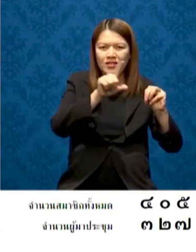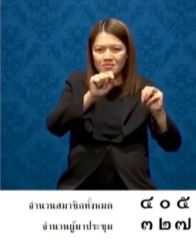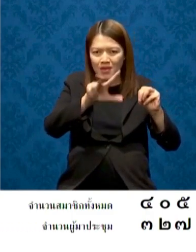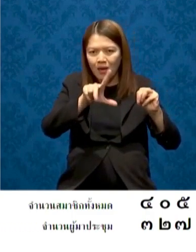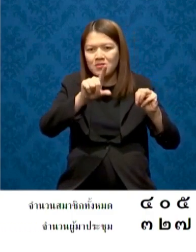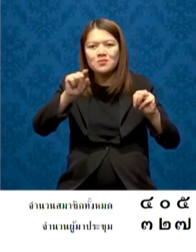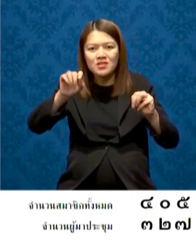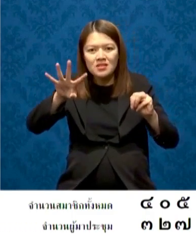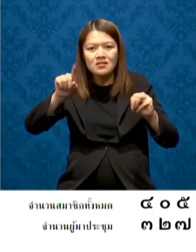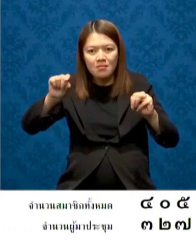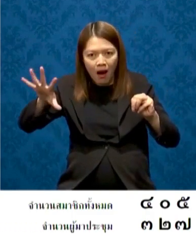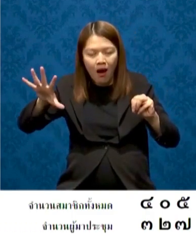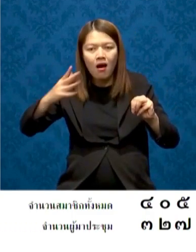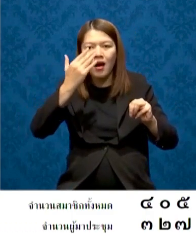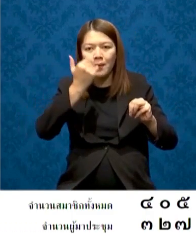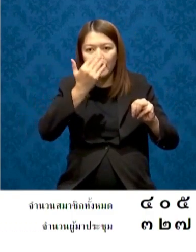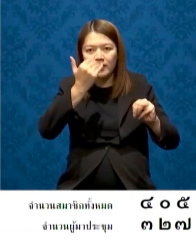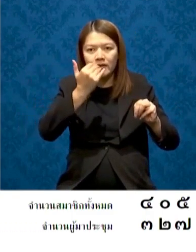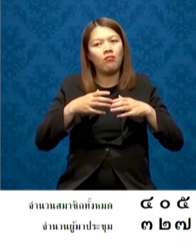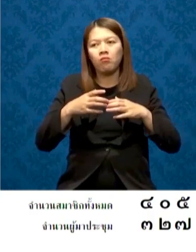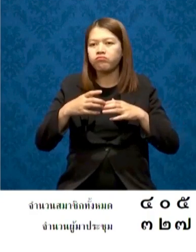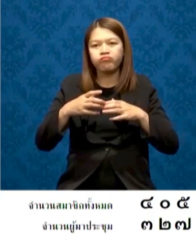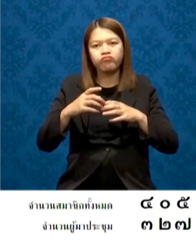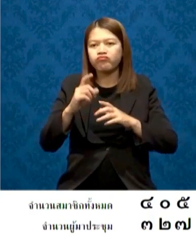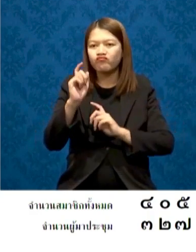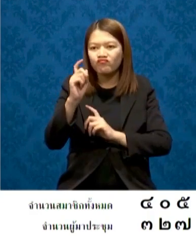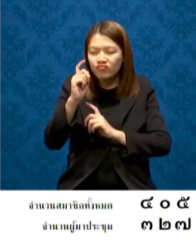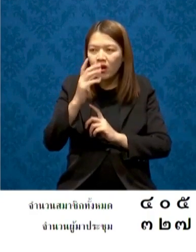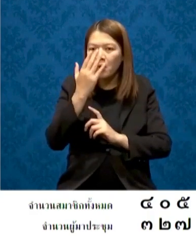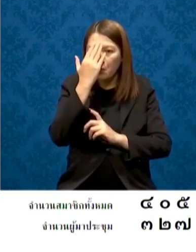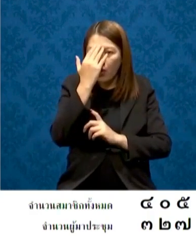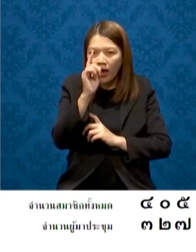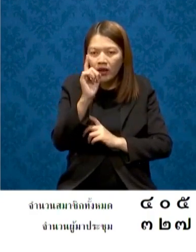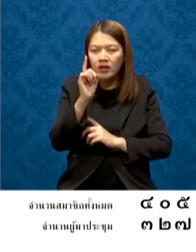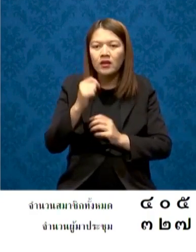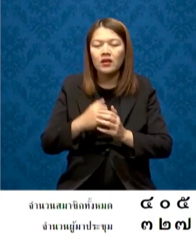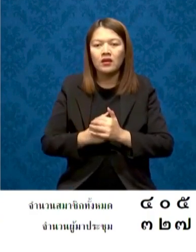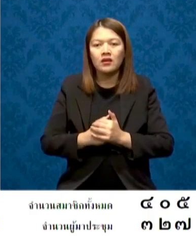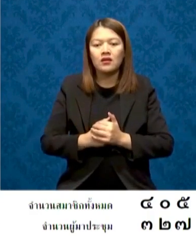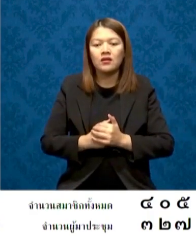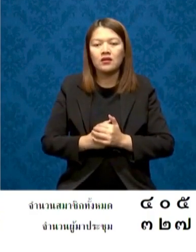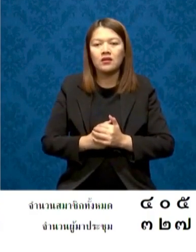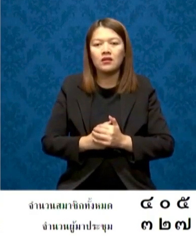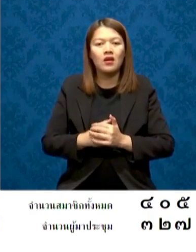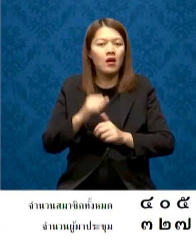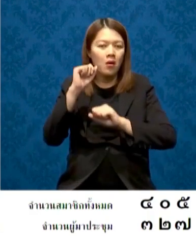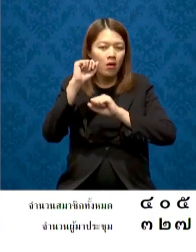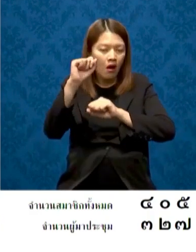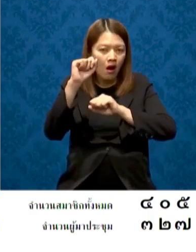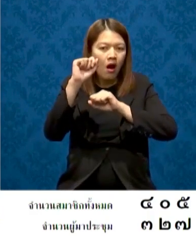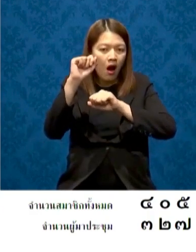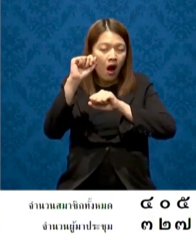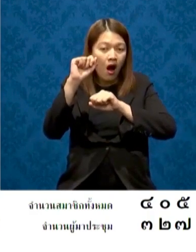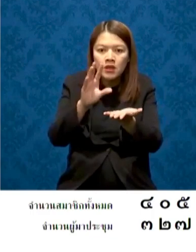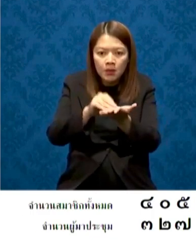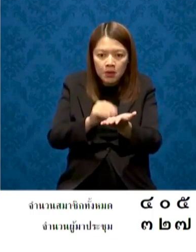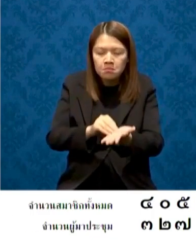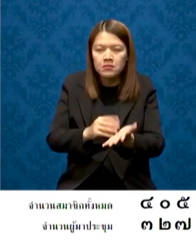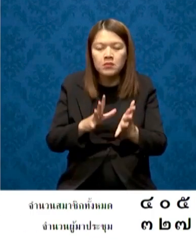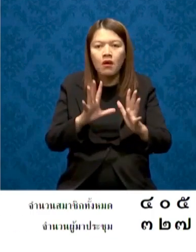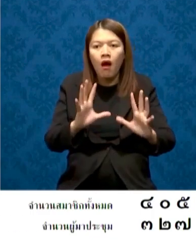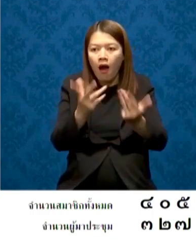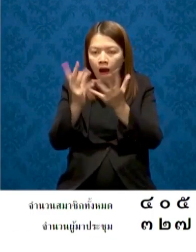ผมขอเท้าความนิดนึงเพื่อให้พี่น้องที่ไม่ทราบพระราชบัญญัตินี้พระราชกำหนดนี้นะครับ